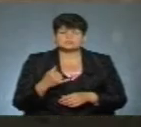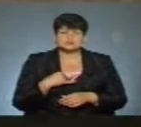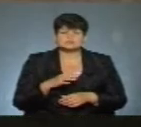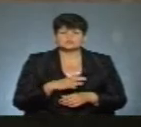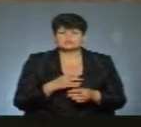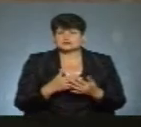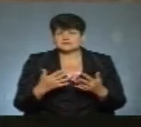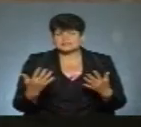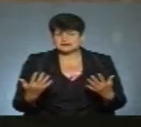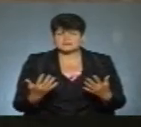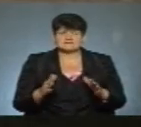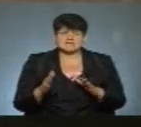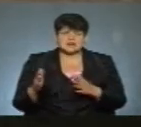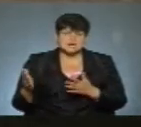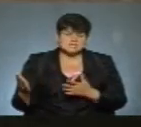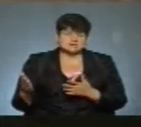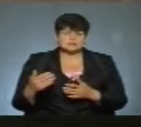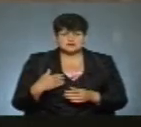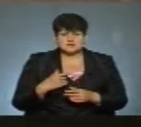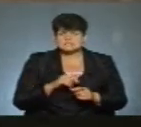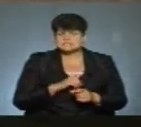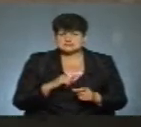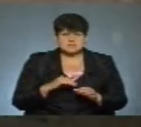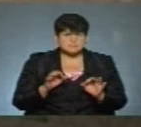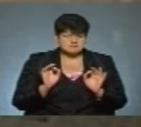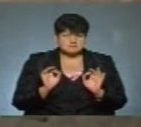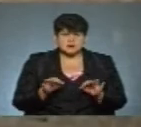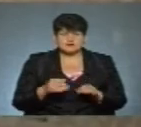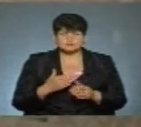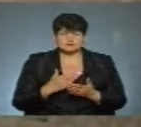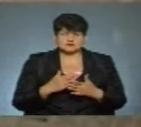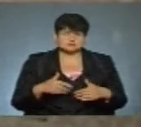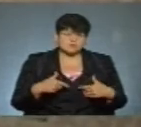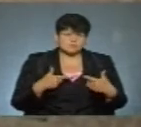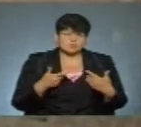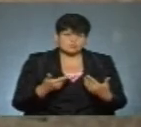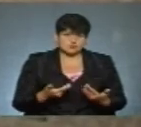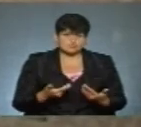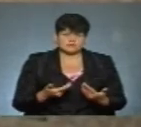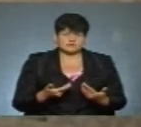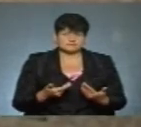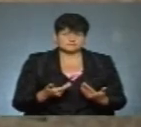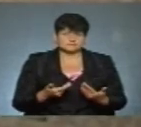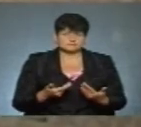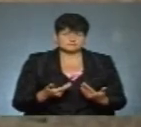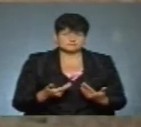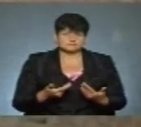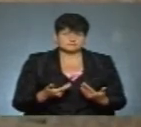варіантів, і, мабуть, самий правильний, який, власне, і запропонував Ільчишин Василь,